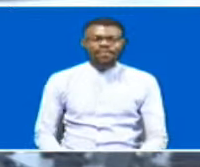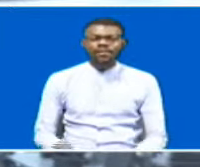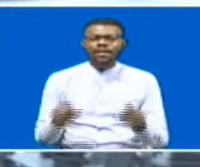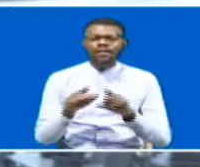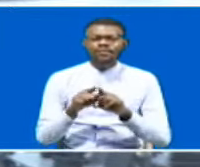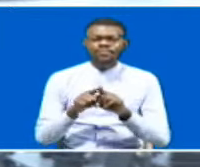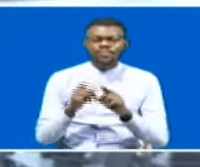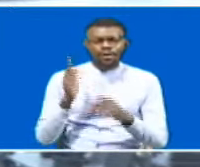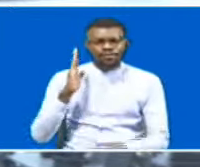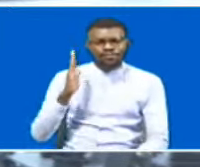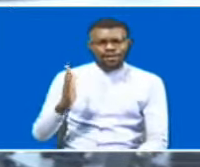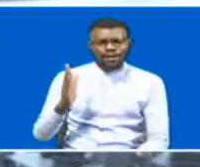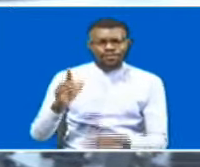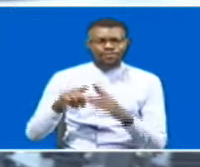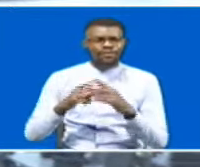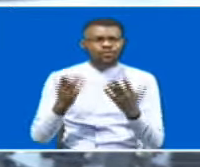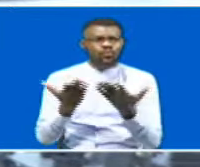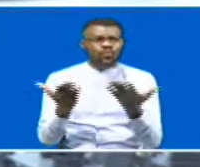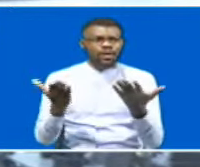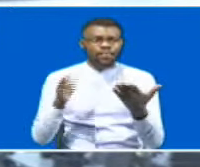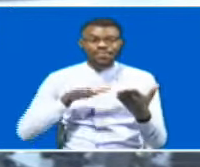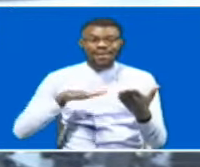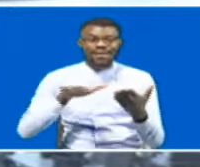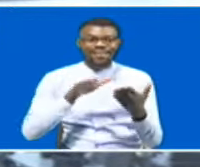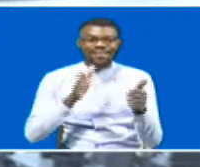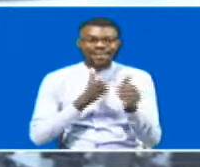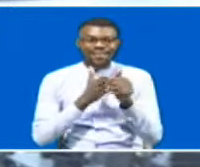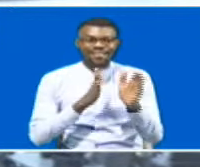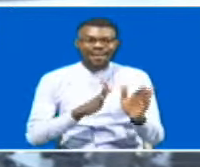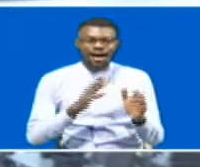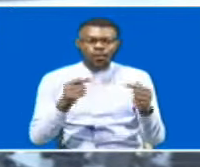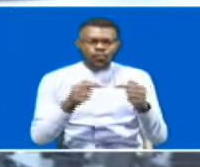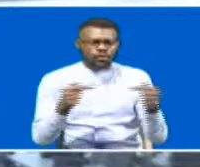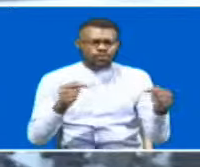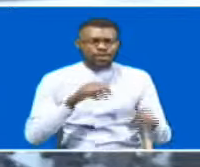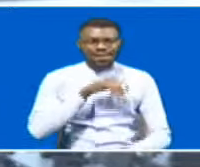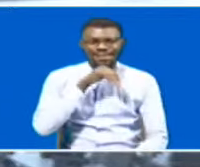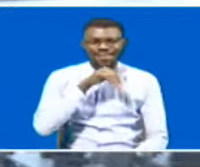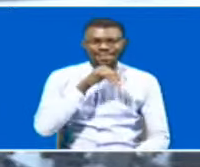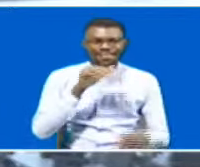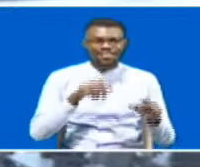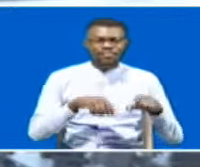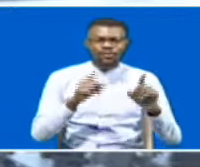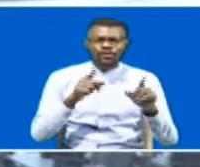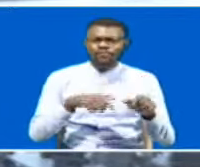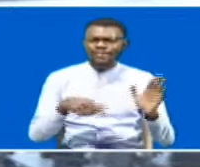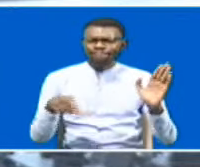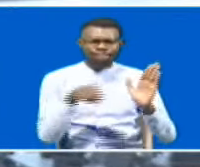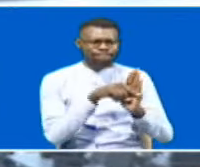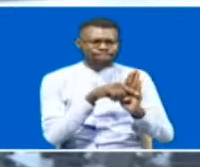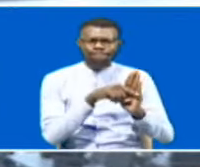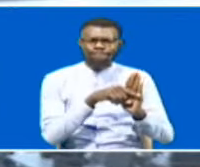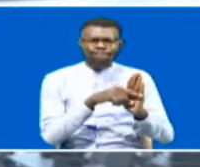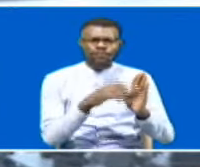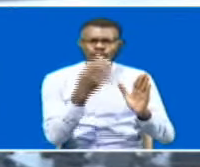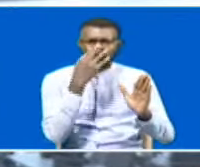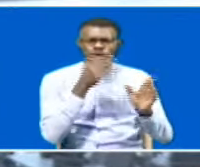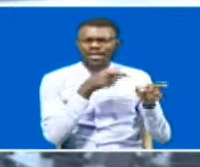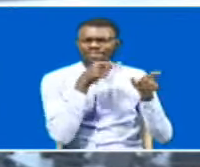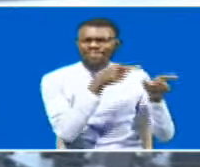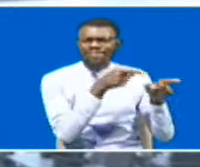Naam, moja kwa moja tukingoananga tuanze na hili ambapo kiongozi wa upinzani Raila Odinga amekashifu matamshi ya Rais William